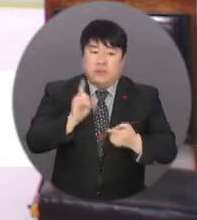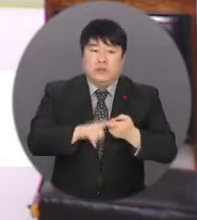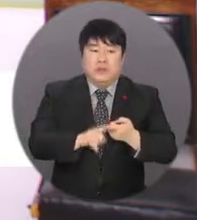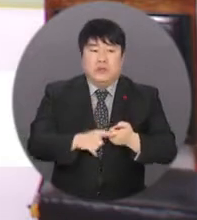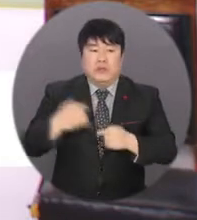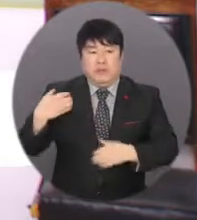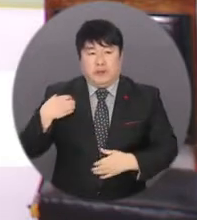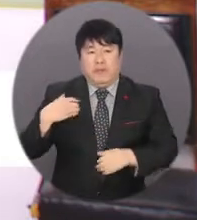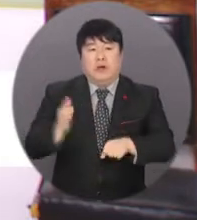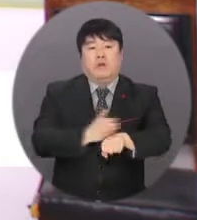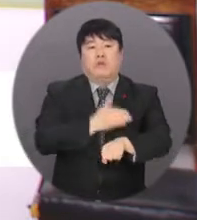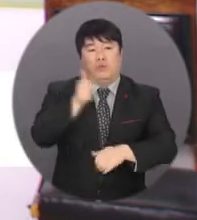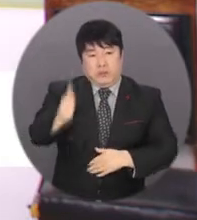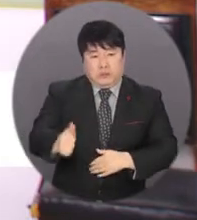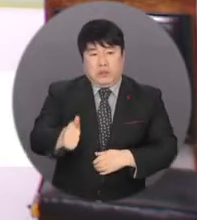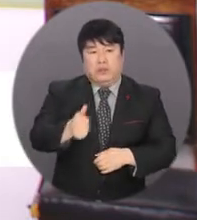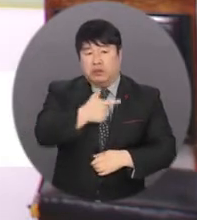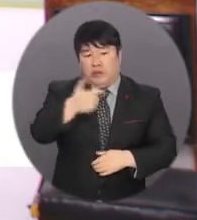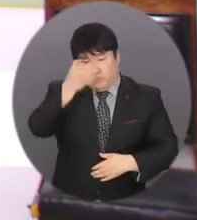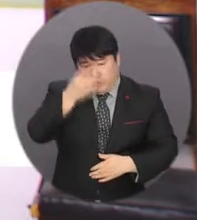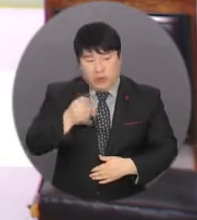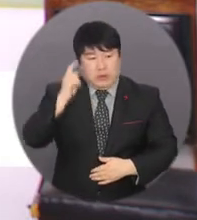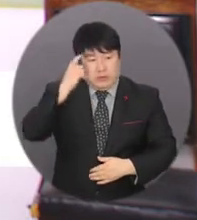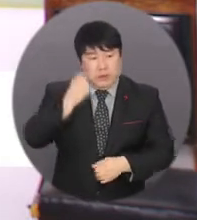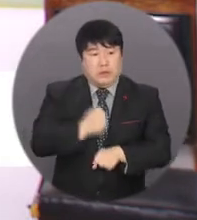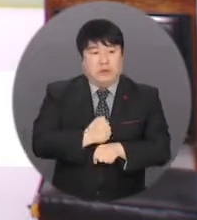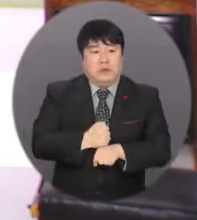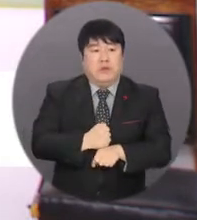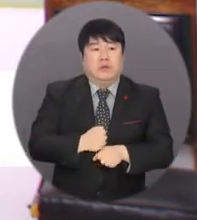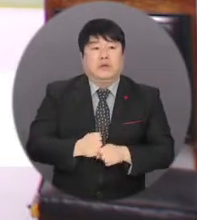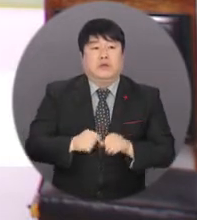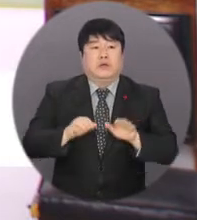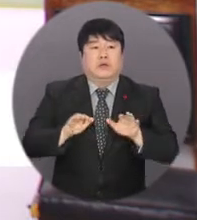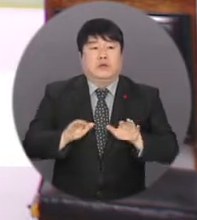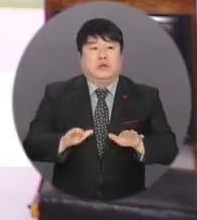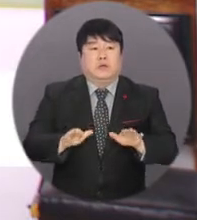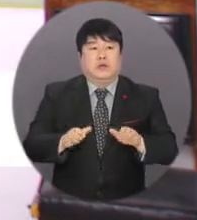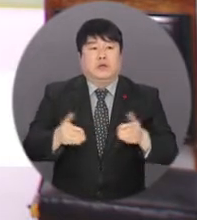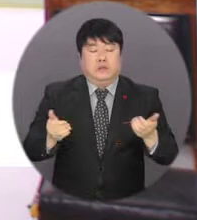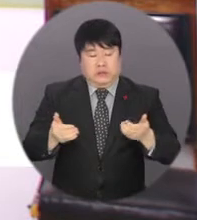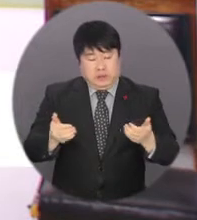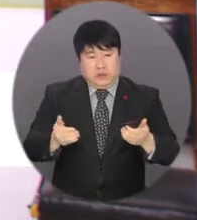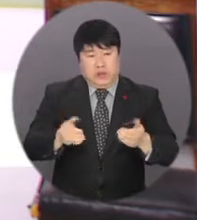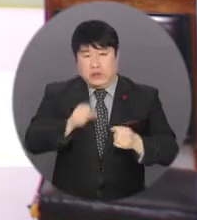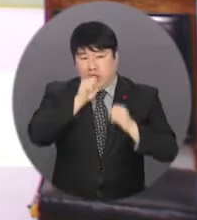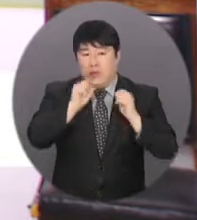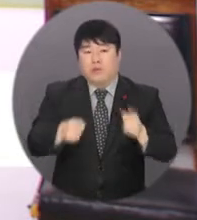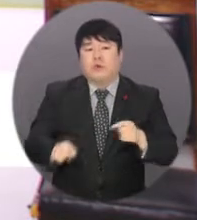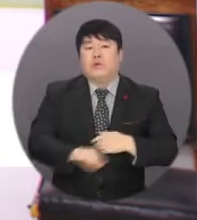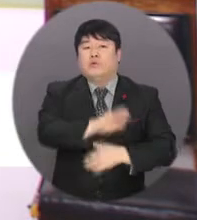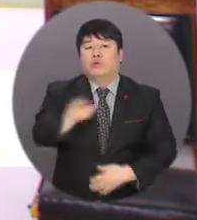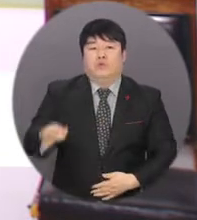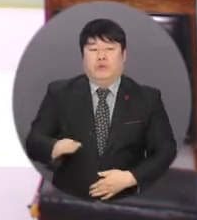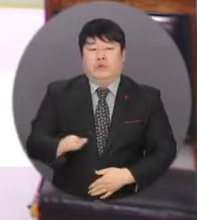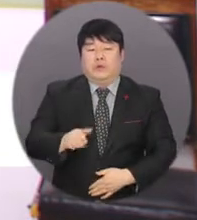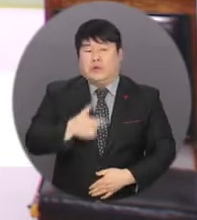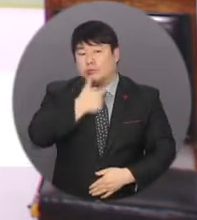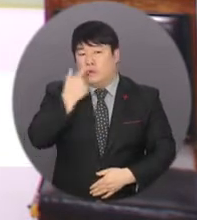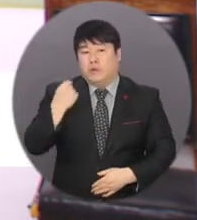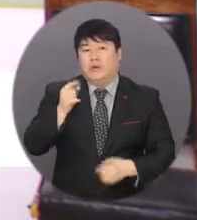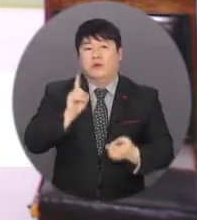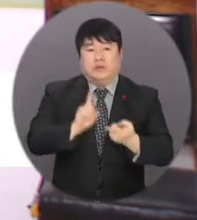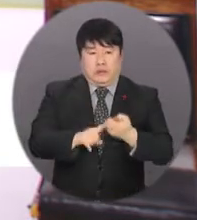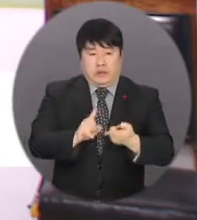담당 과장으로서 그 죄송하게 생각합니다. 그리고 이번 일을 계기로 저희들이 그 좀 미흡한